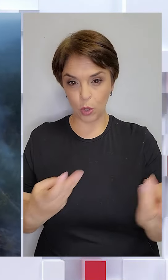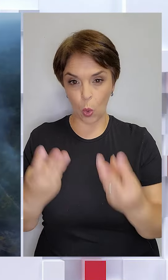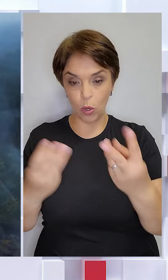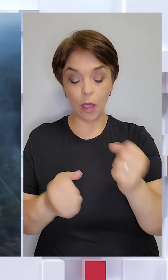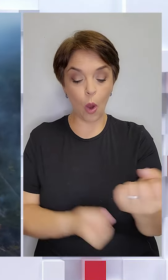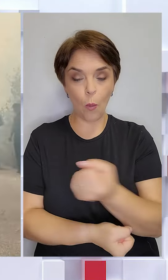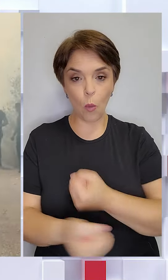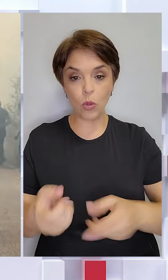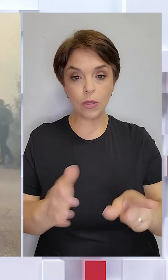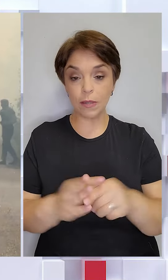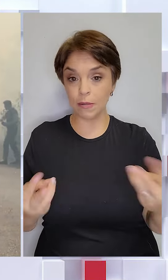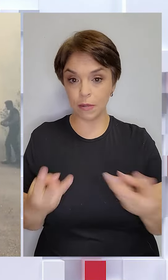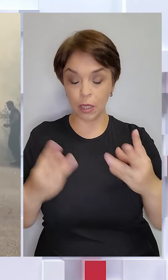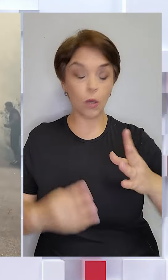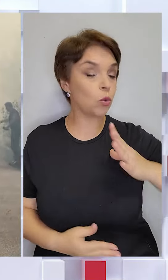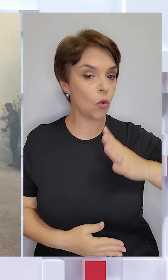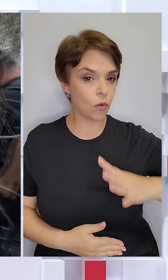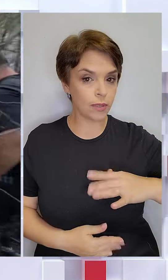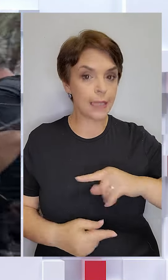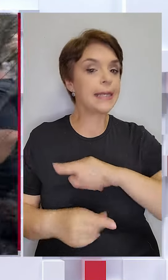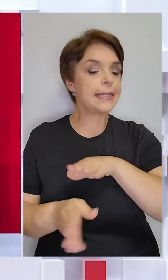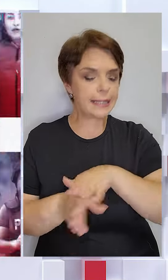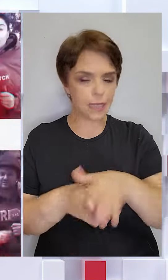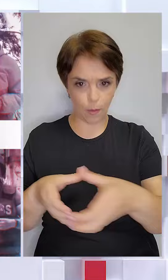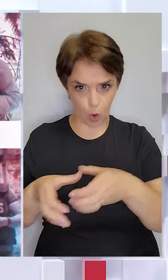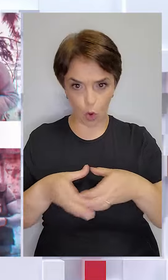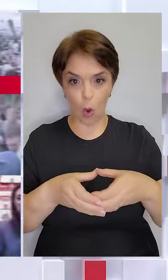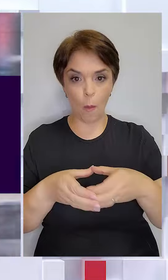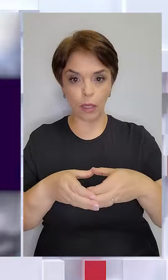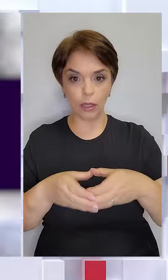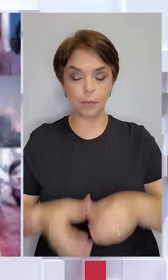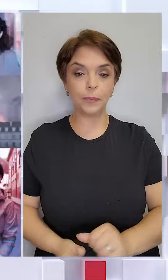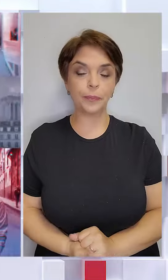як боротися з стихією доводиться цілим громадам?